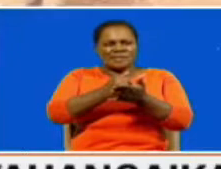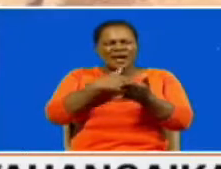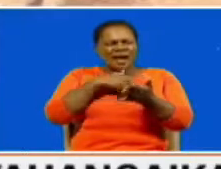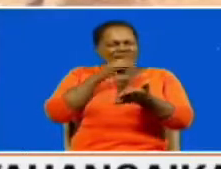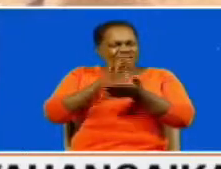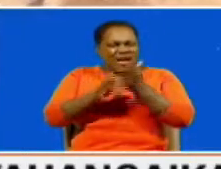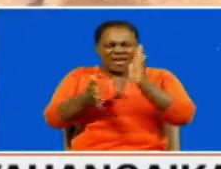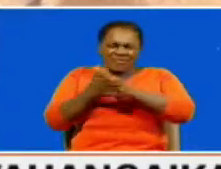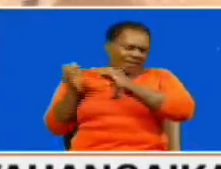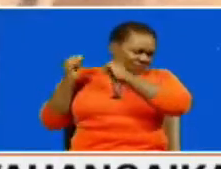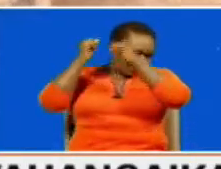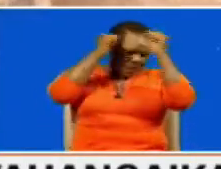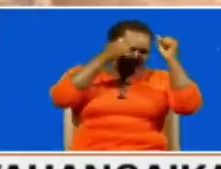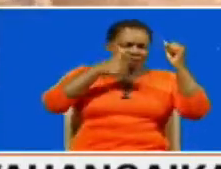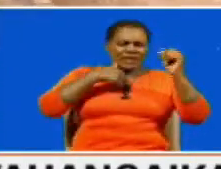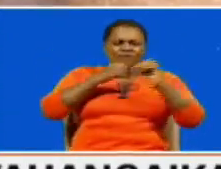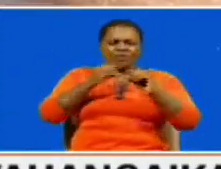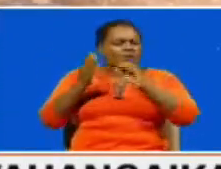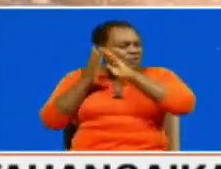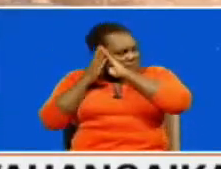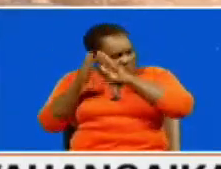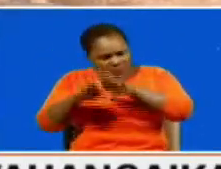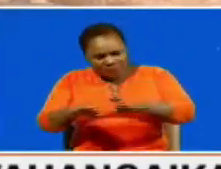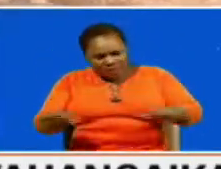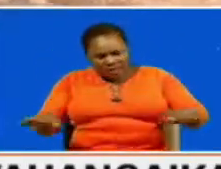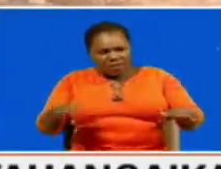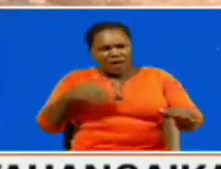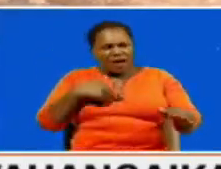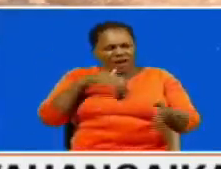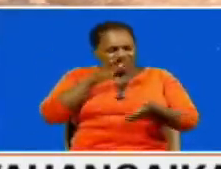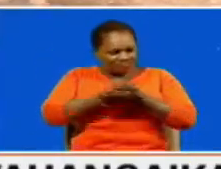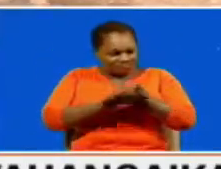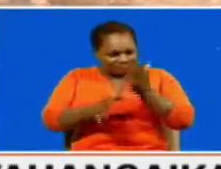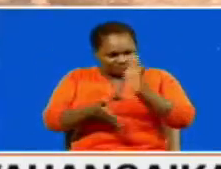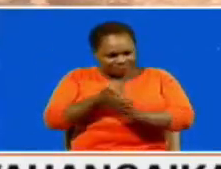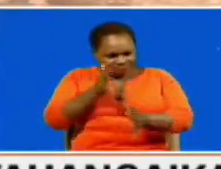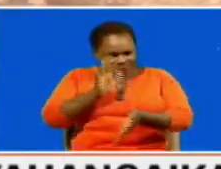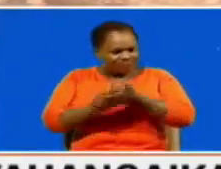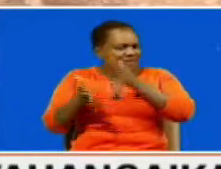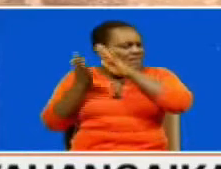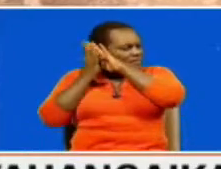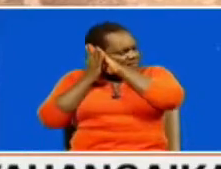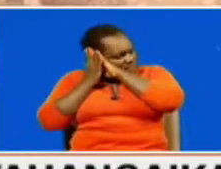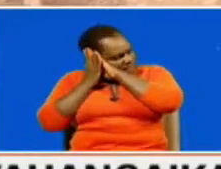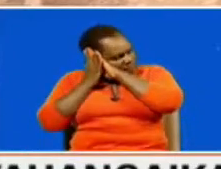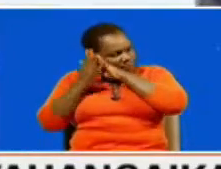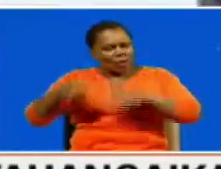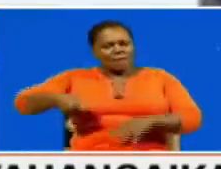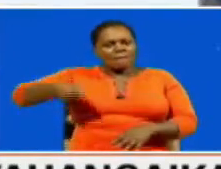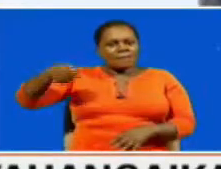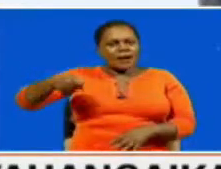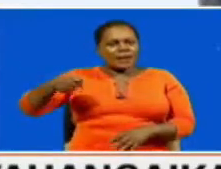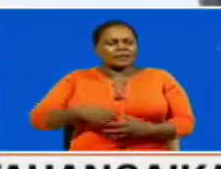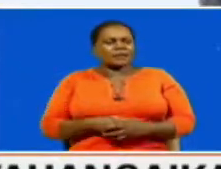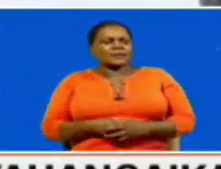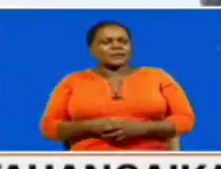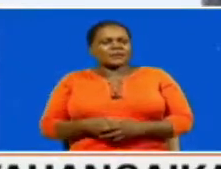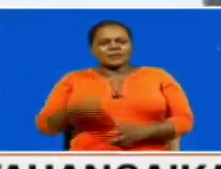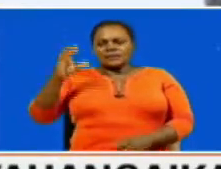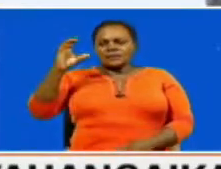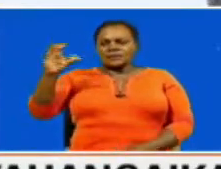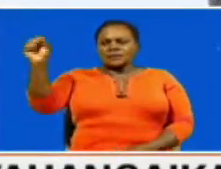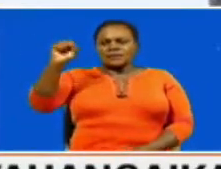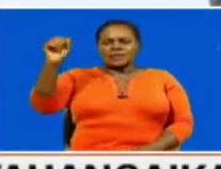kitu tunalala tu chini, hakuna kitu tunaye, tunalala tu kwa magunia. Waziri